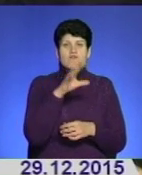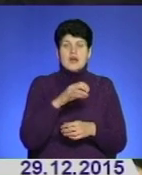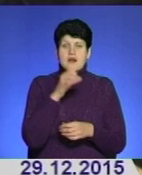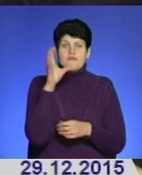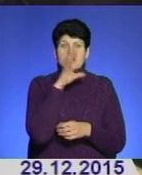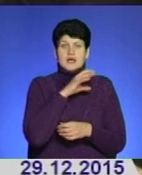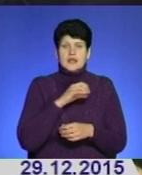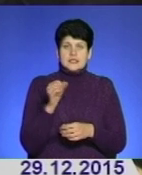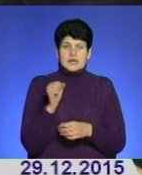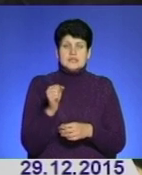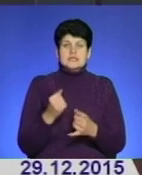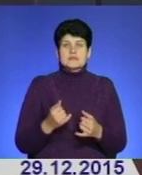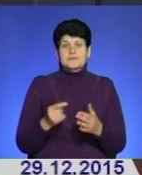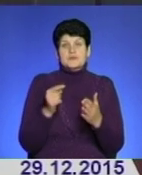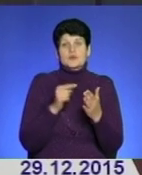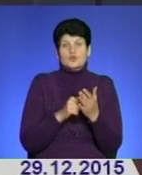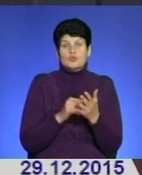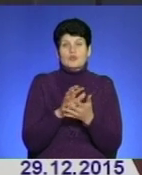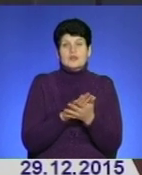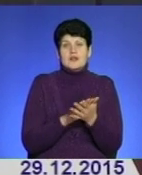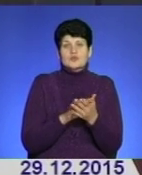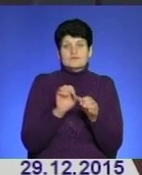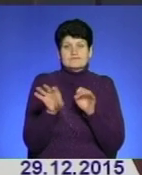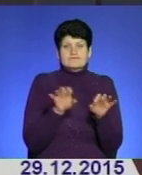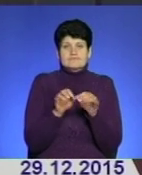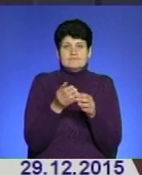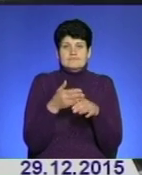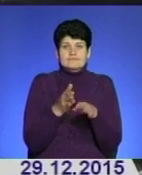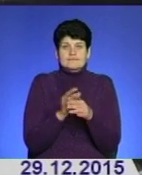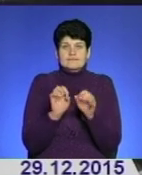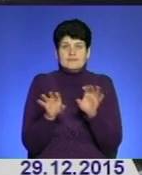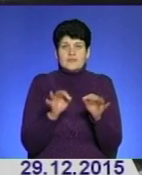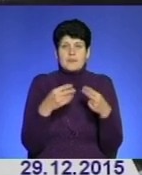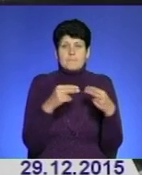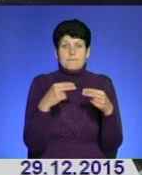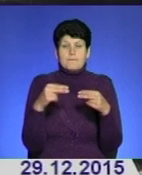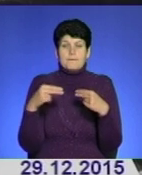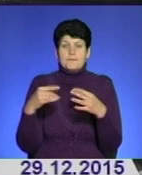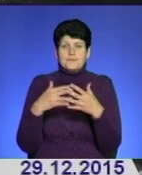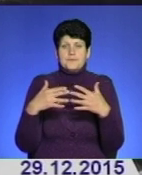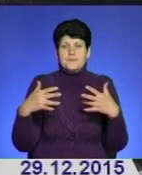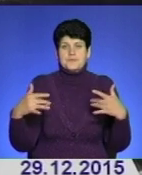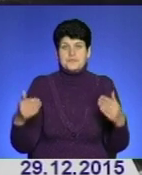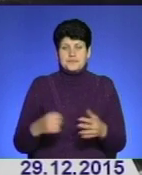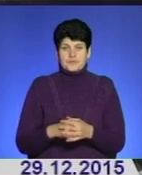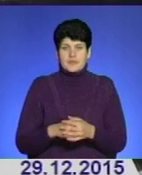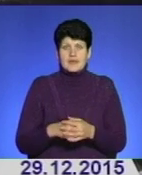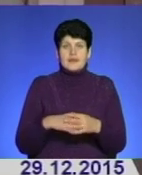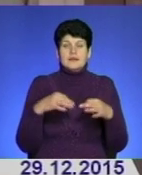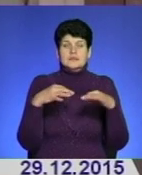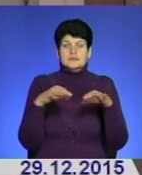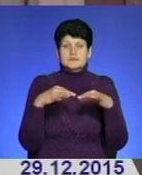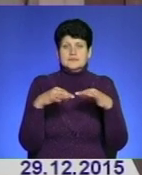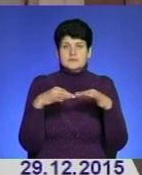він пояснив, з метою подальшого розукомплектування та реалізації деталей. Транспортні засоби